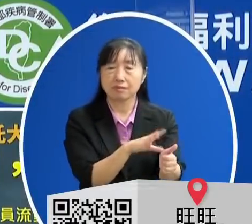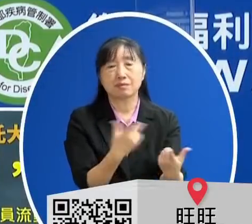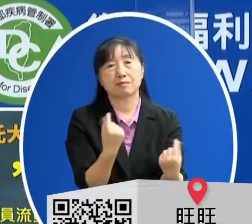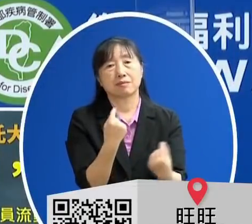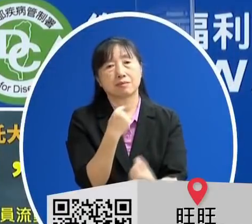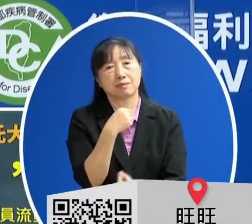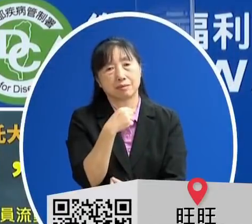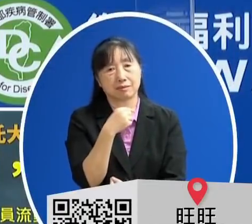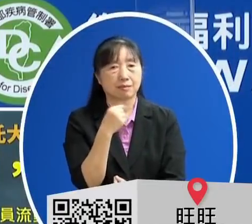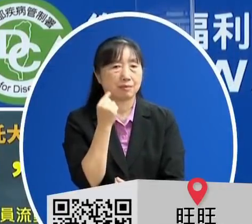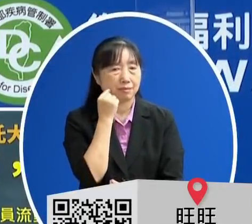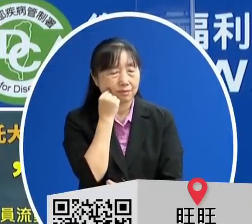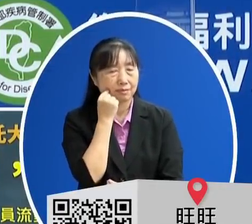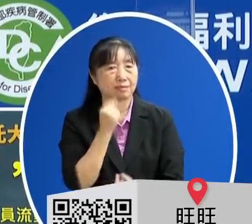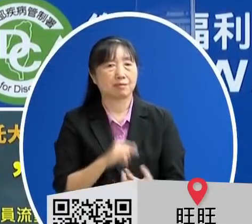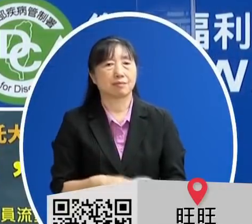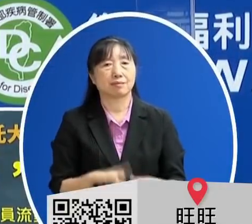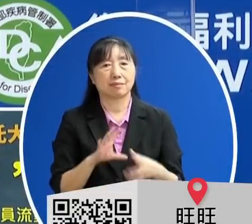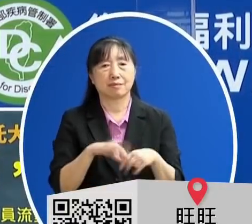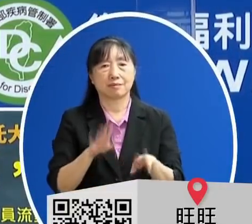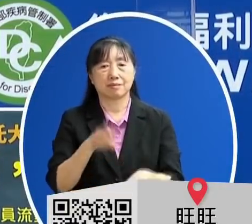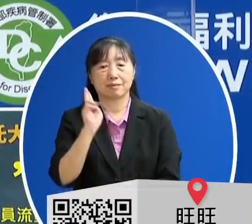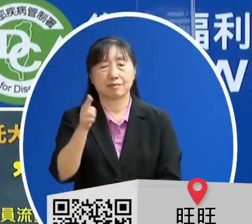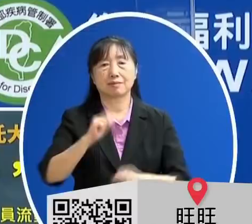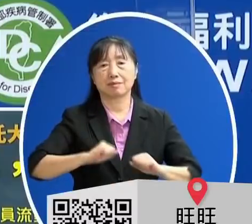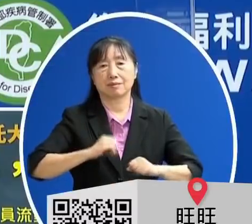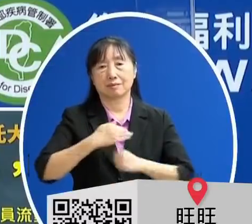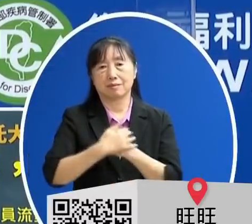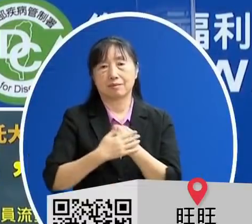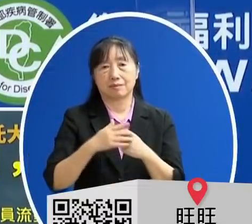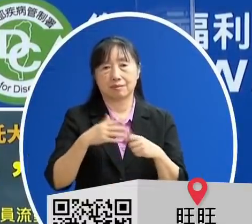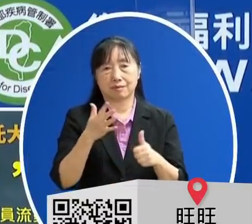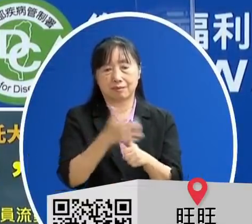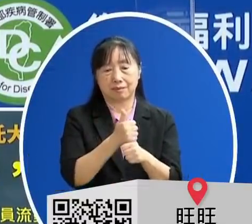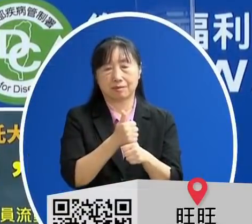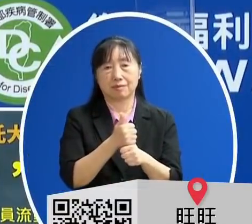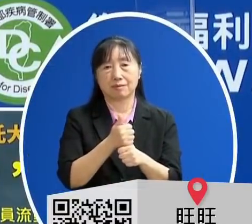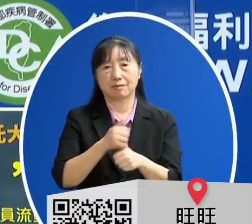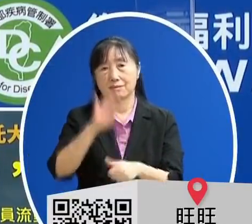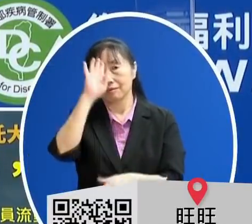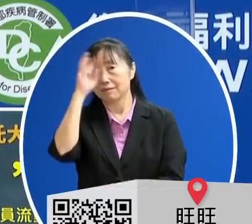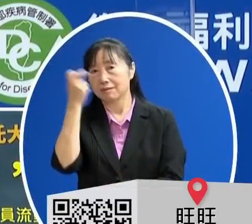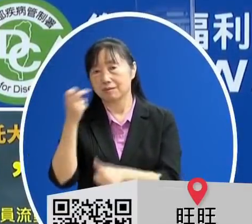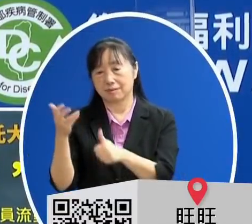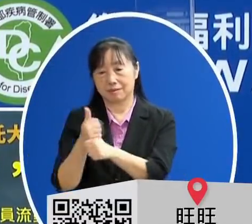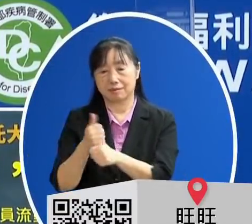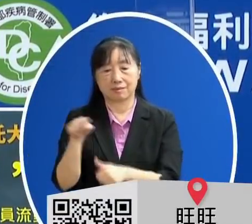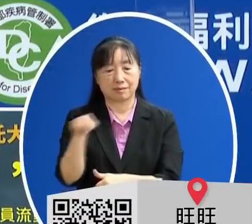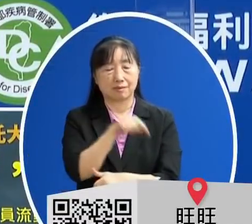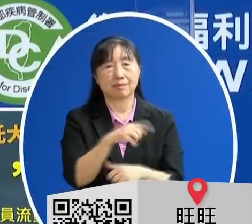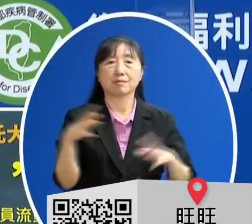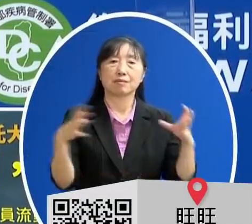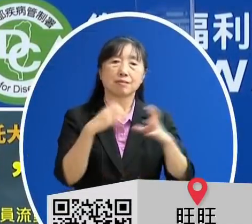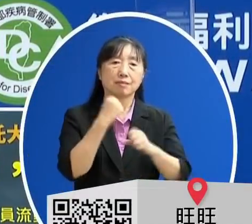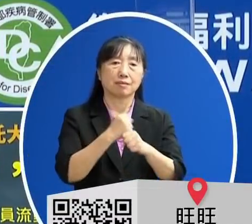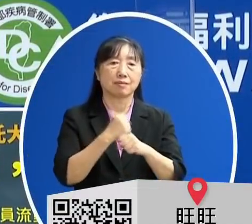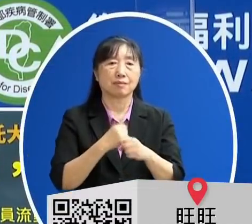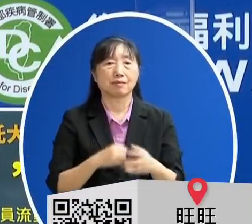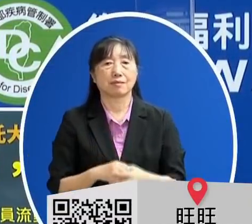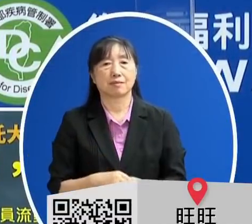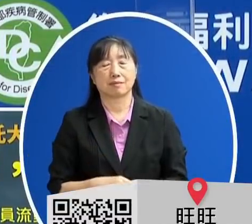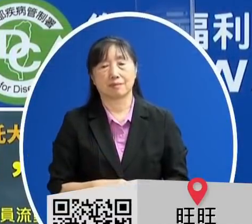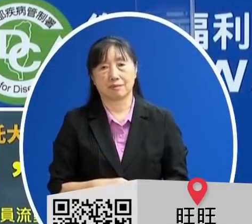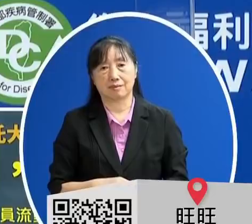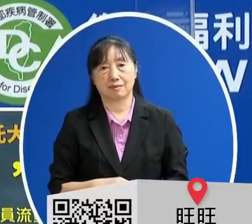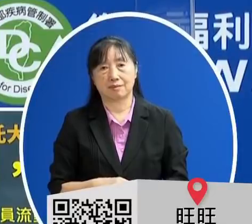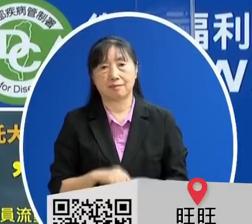困难。所以我们现在请那个健保署跟疾管署这边来合作。好，那未来